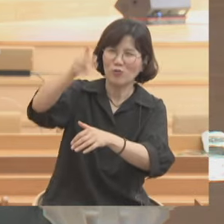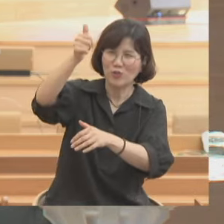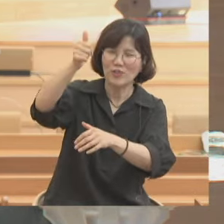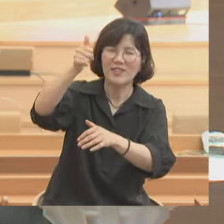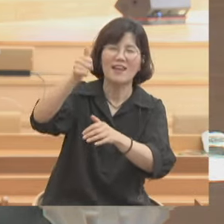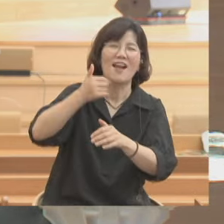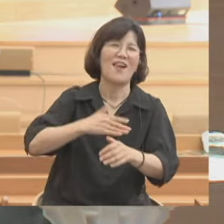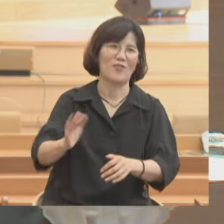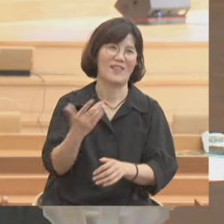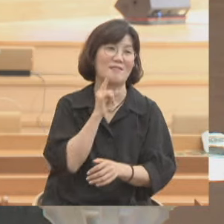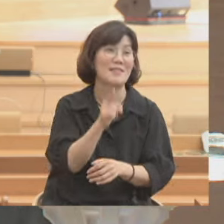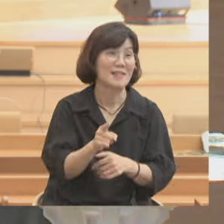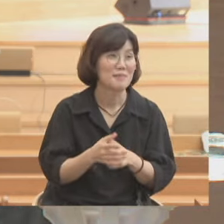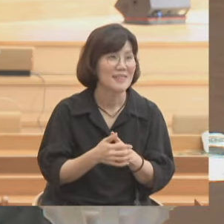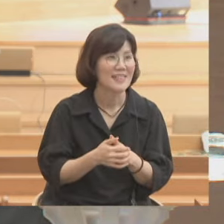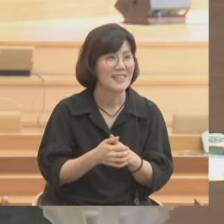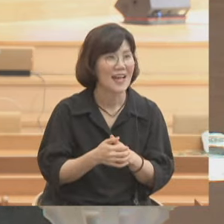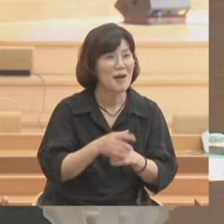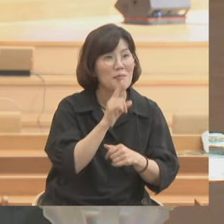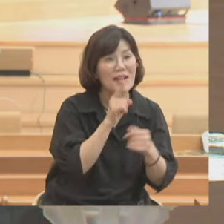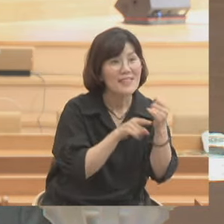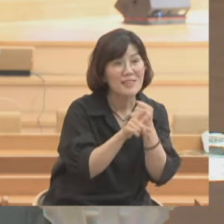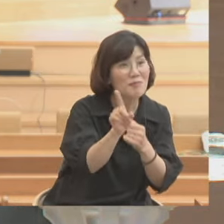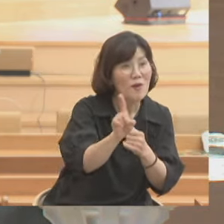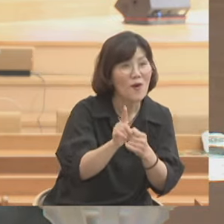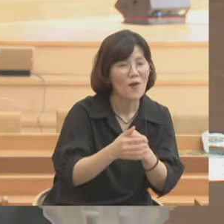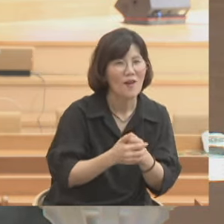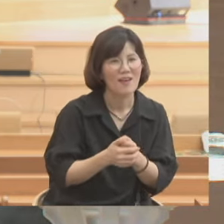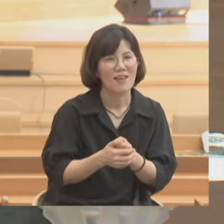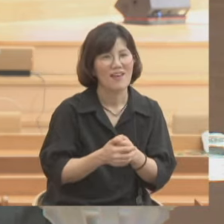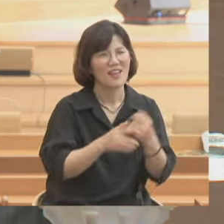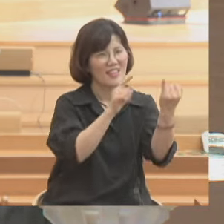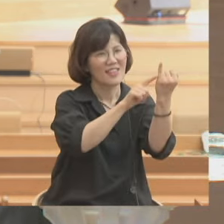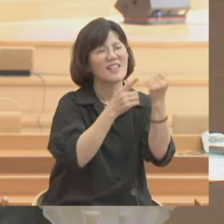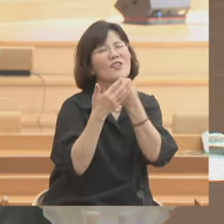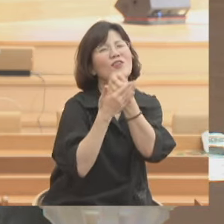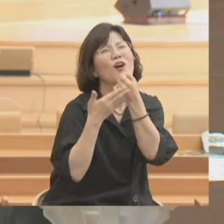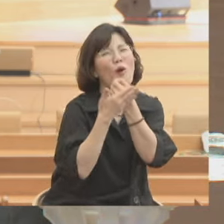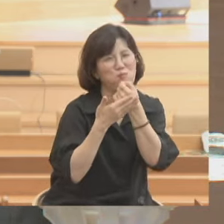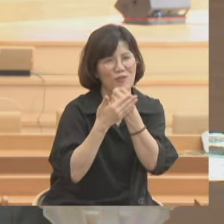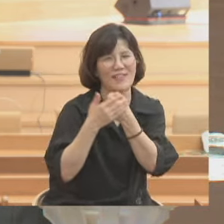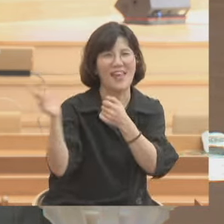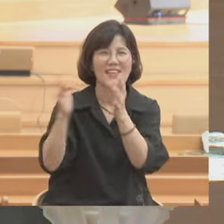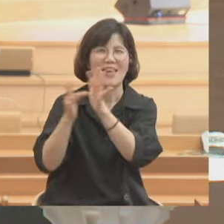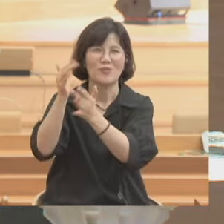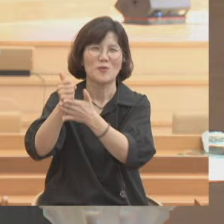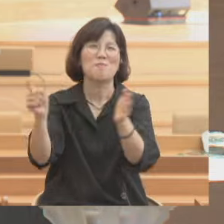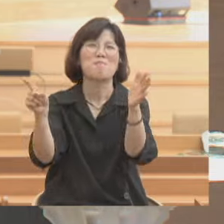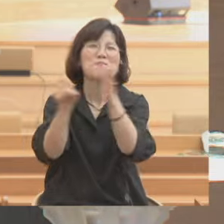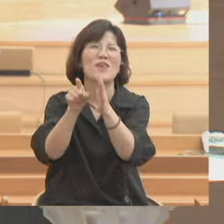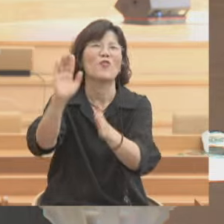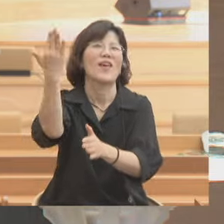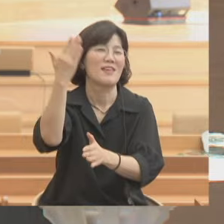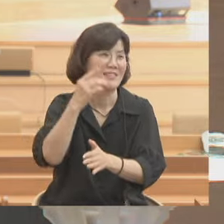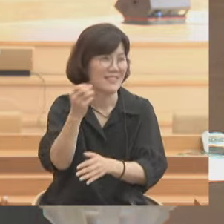하였더라. 아멘. 이 말을 뒤집은 뭐예요? 덕분에 우리가 예수 믿게 되었다, 그